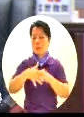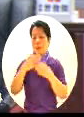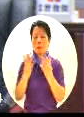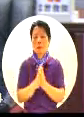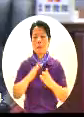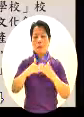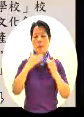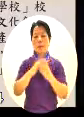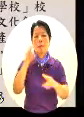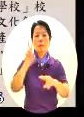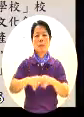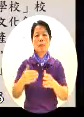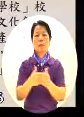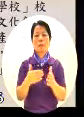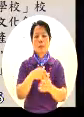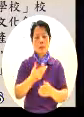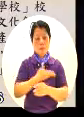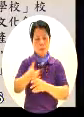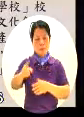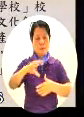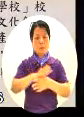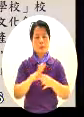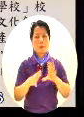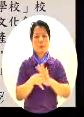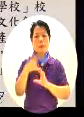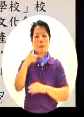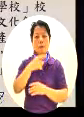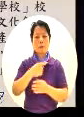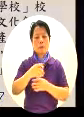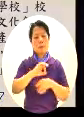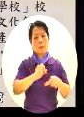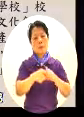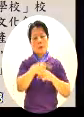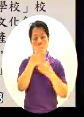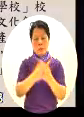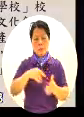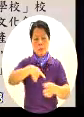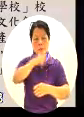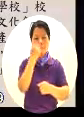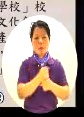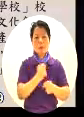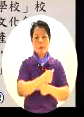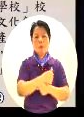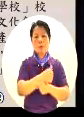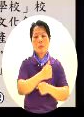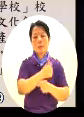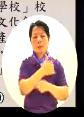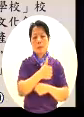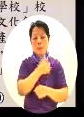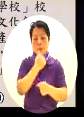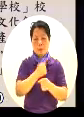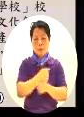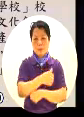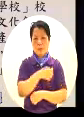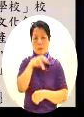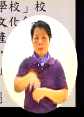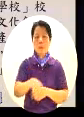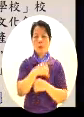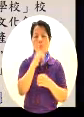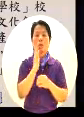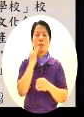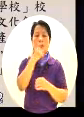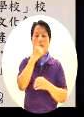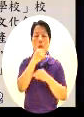啊，会当互人来文创业者哈，来做一个办公的一个场所哈。我相信，如果我